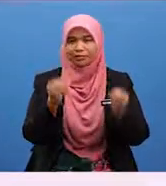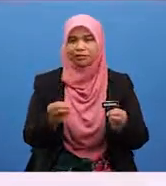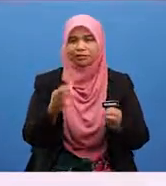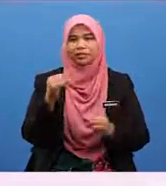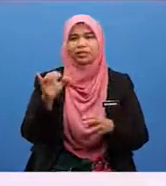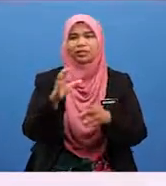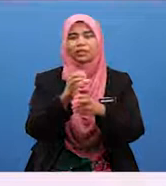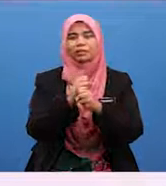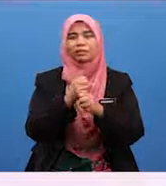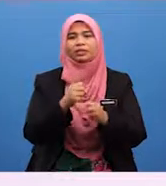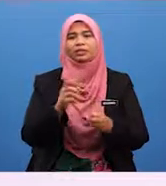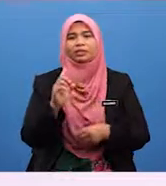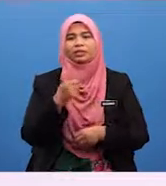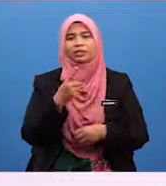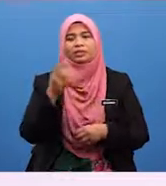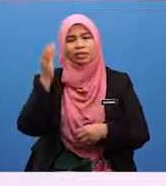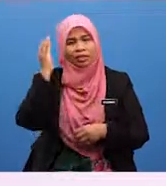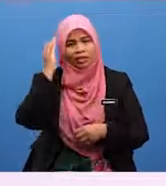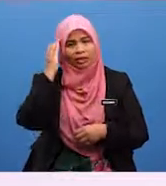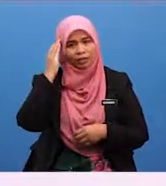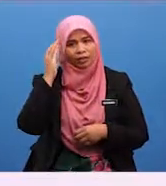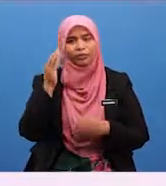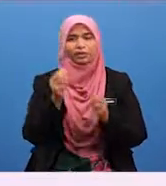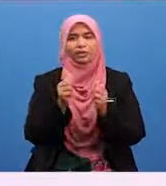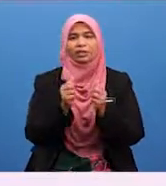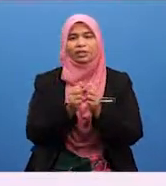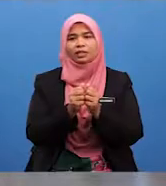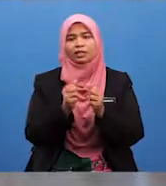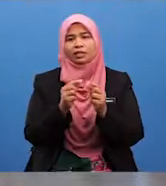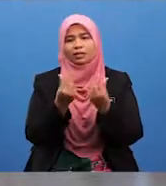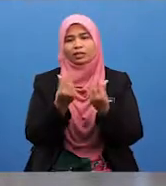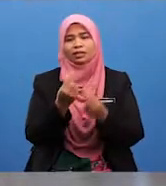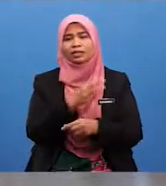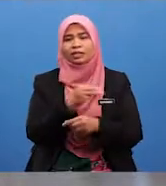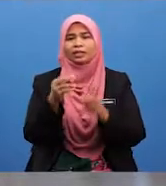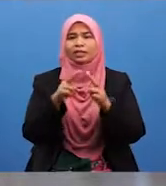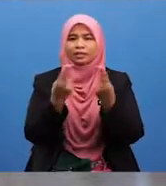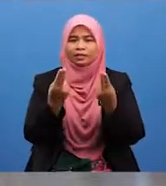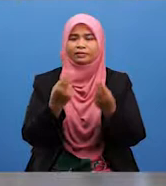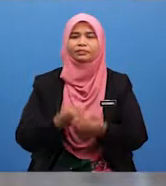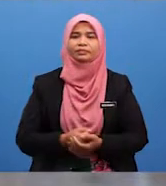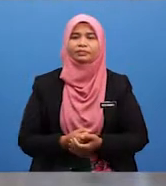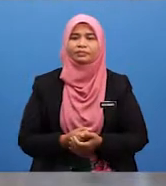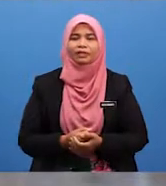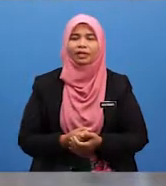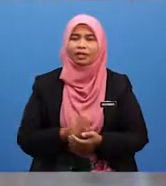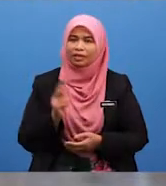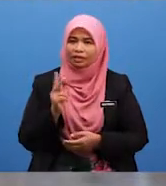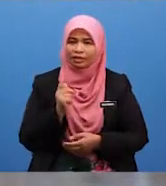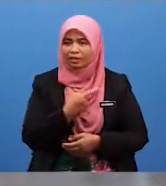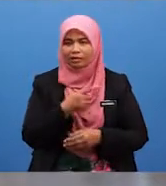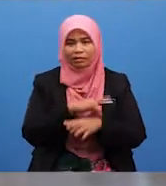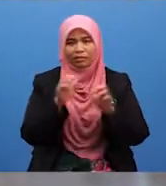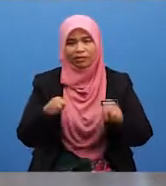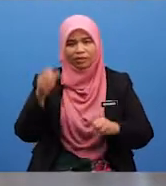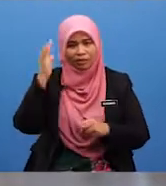hanya dapat diketahui melalui Al-Quran serta hadis. Maksudnya, kita tidak dapat